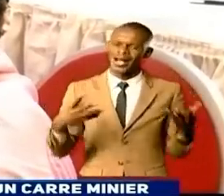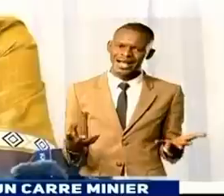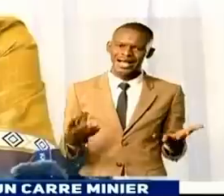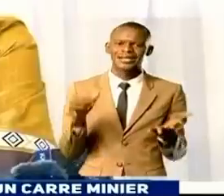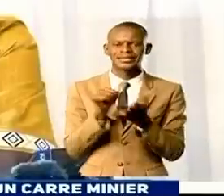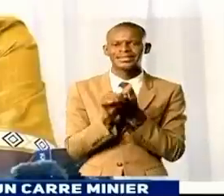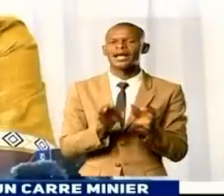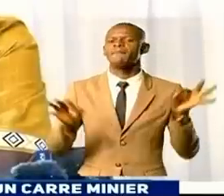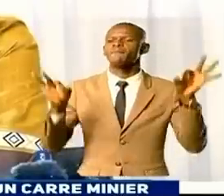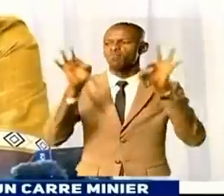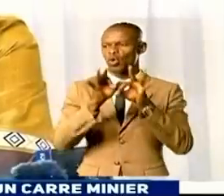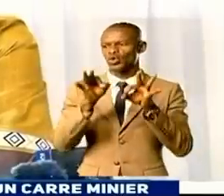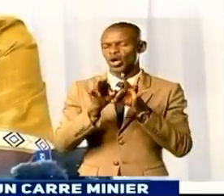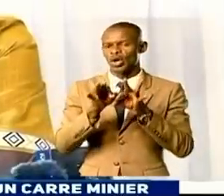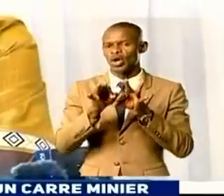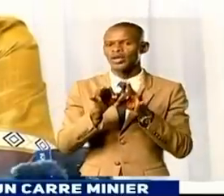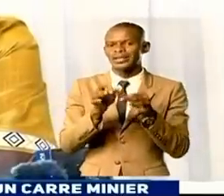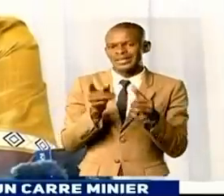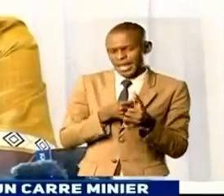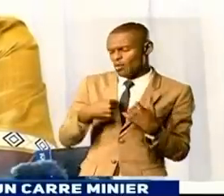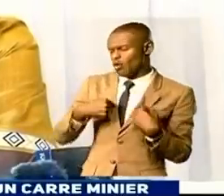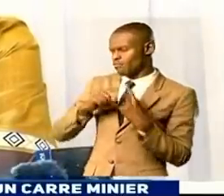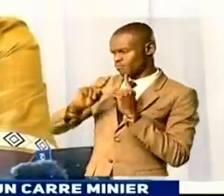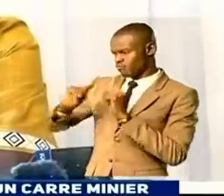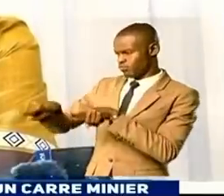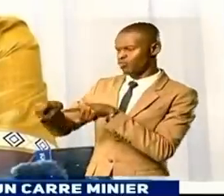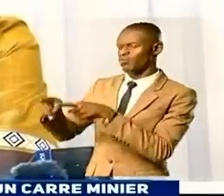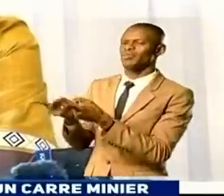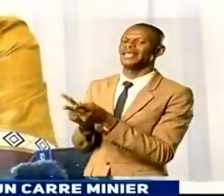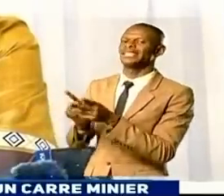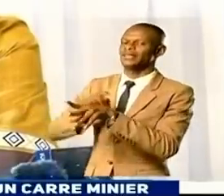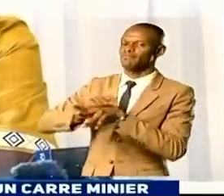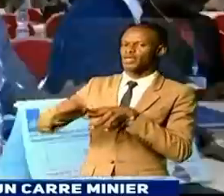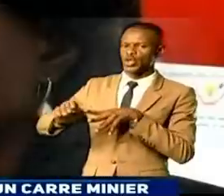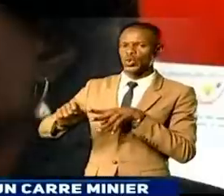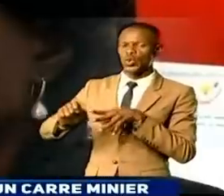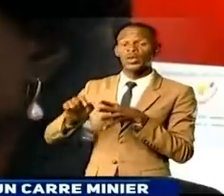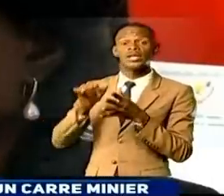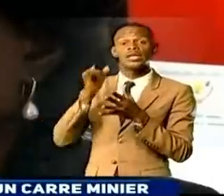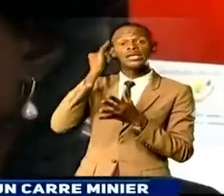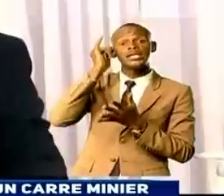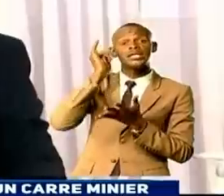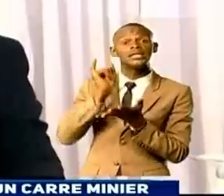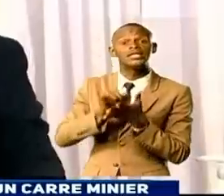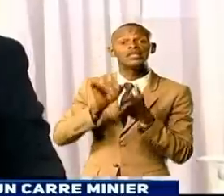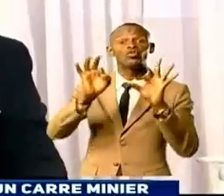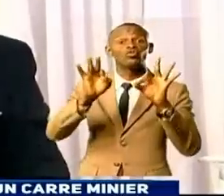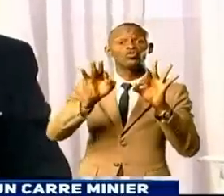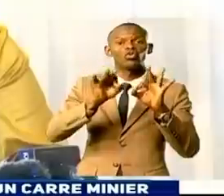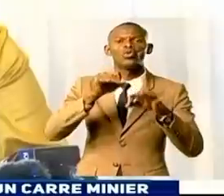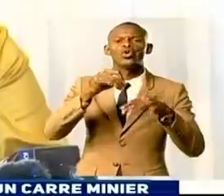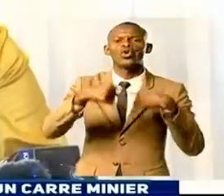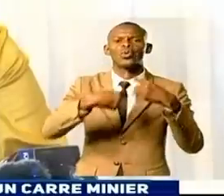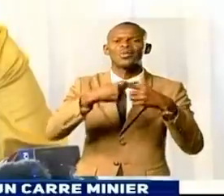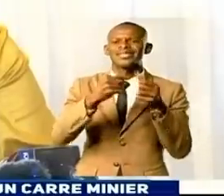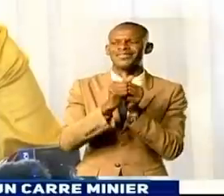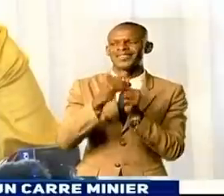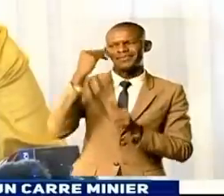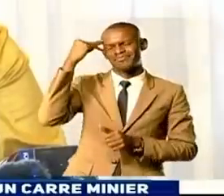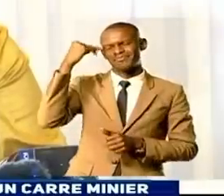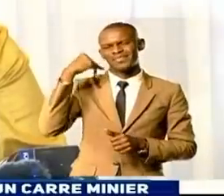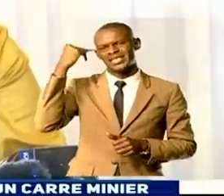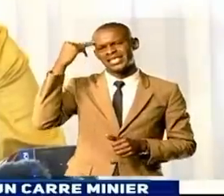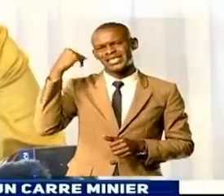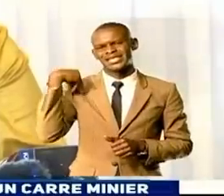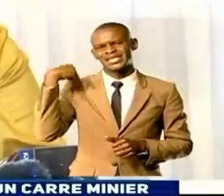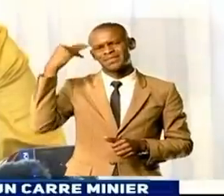la série des réformes initiées par la ministre des Mines, Antoinette Samba Kalambay, pour rendre ce secteur compétitif. La mise en œuvre